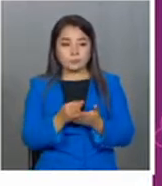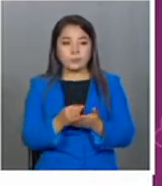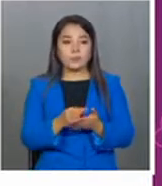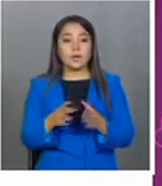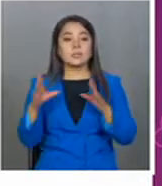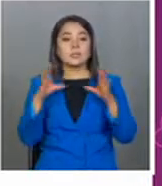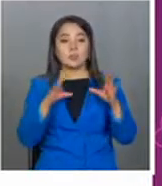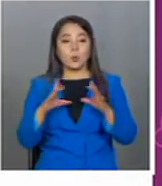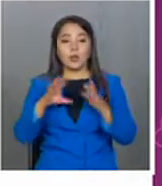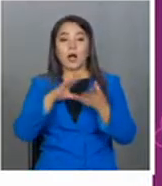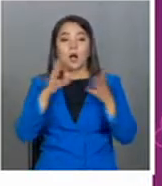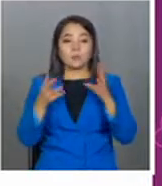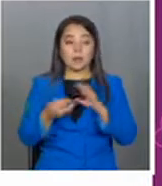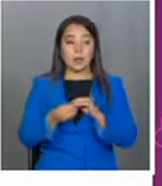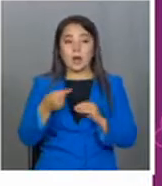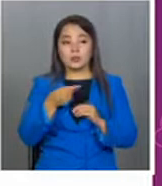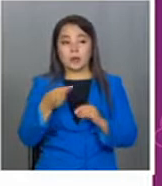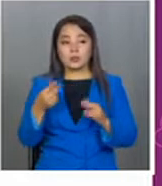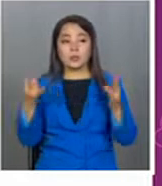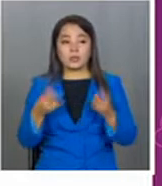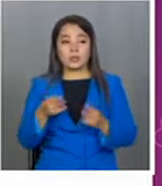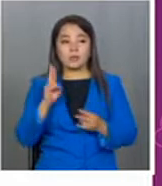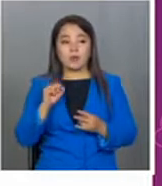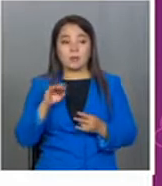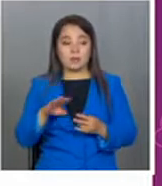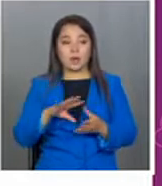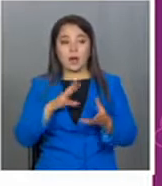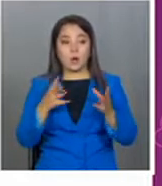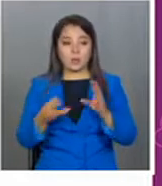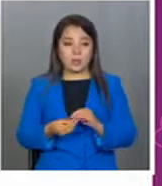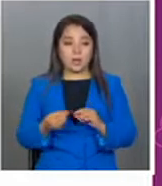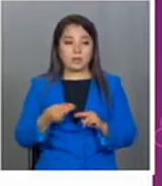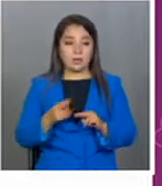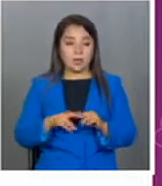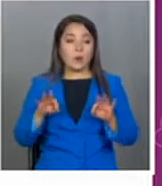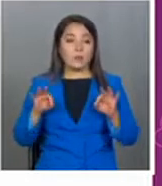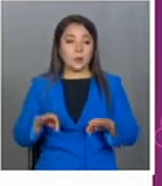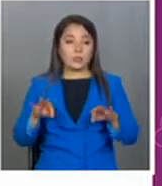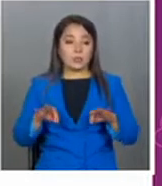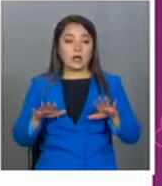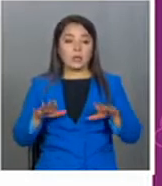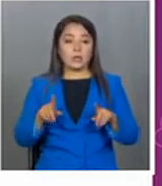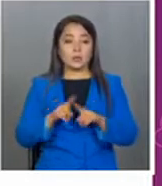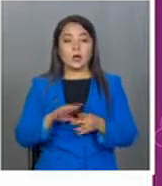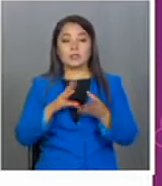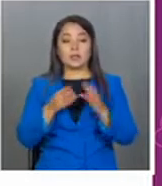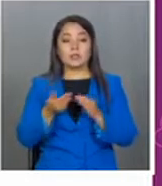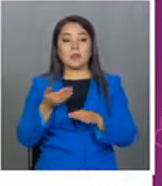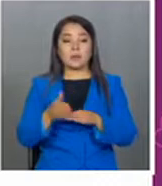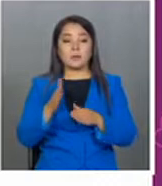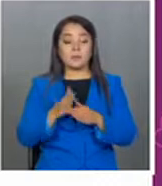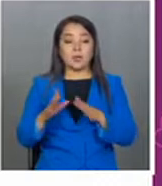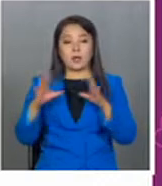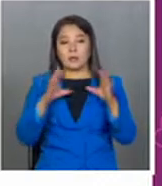дөңгелектің ауданынан азайтуымыз керек квадраттың ауданын. Сонымен боялған бөліктің ауданын табу үшін дөңгелектің